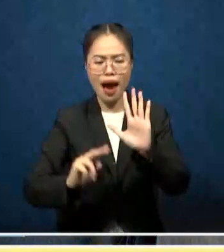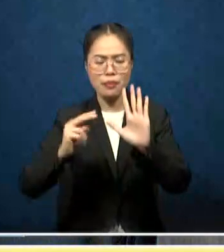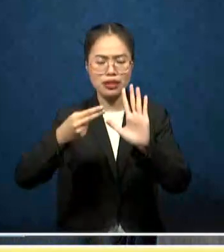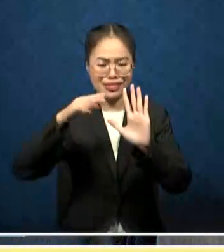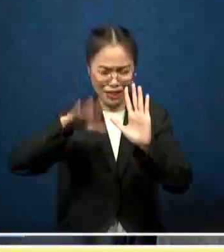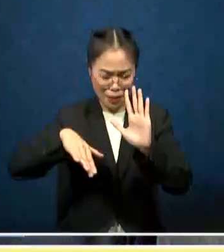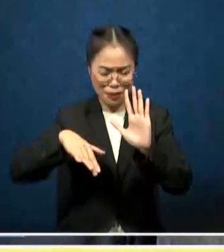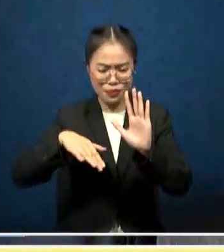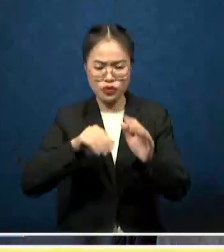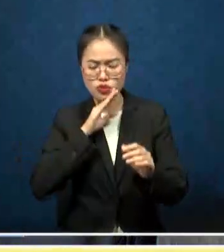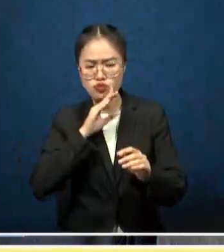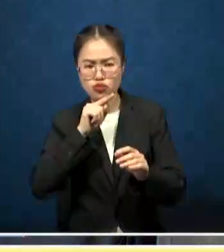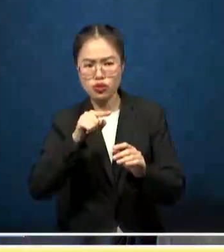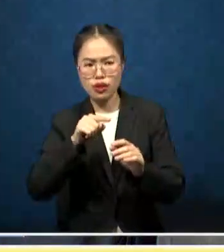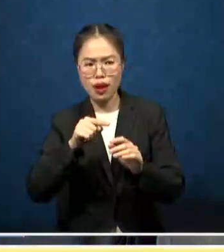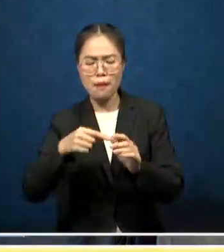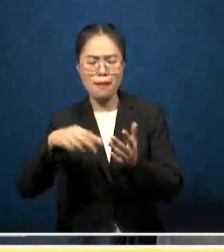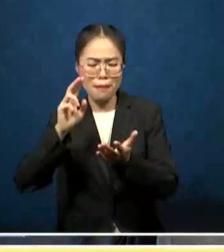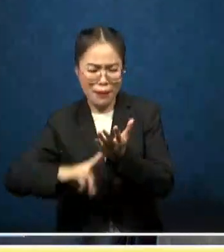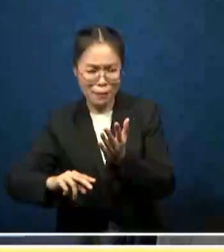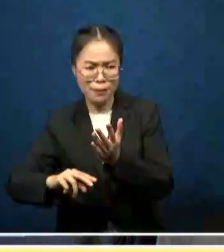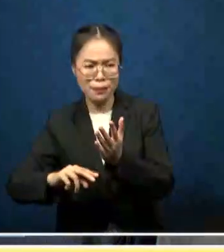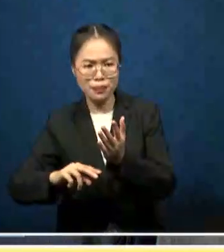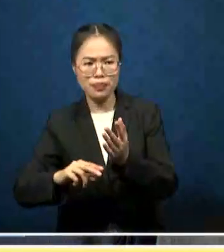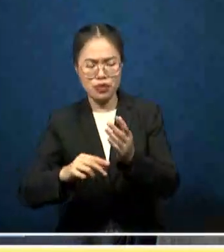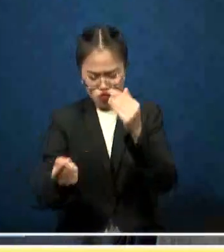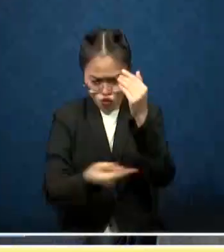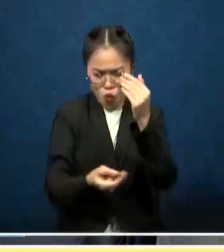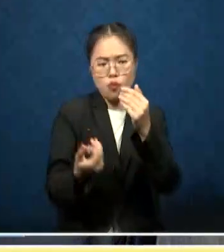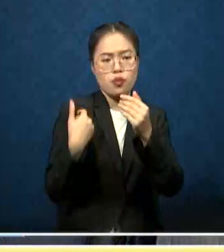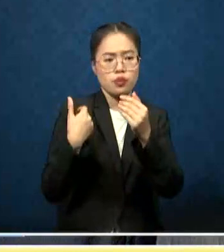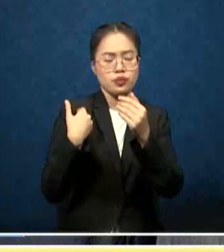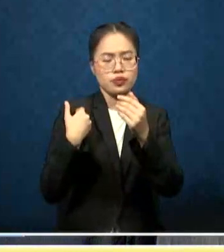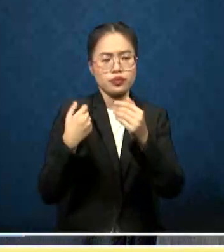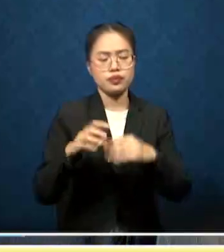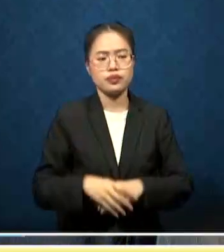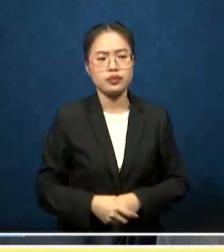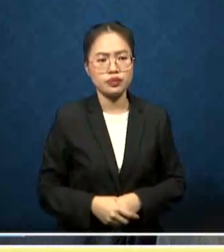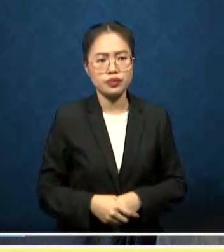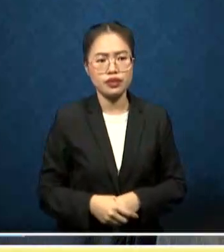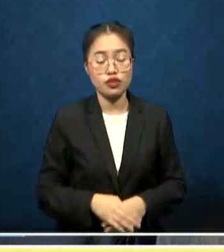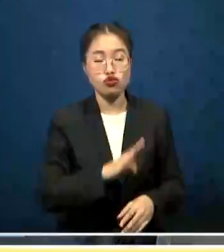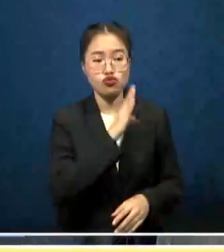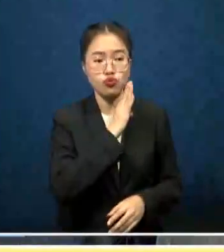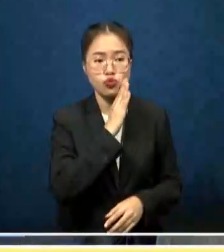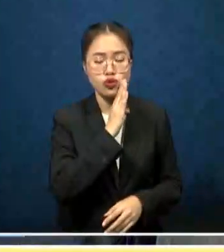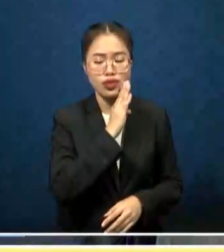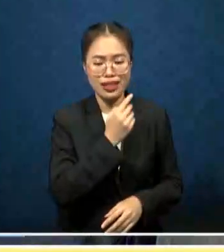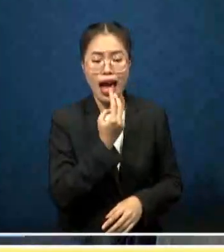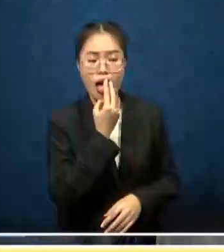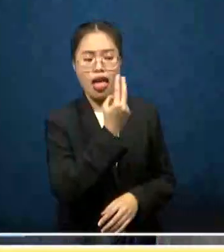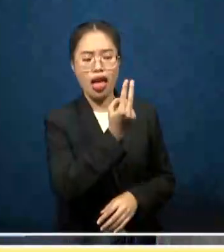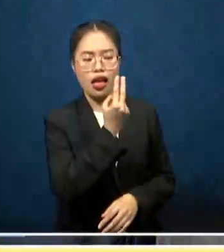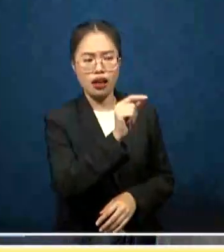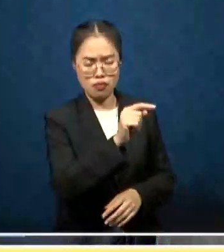โทษจำคุก 2ปีปรับไม่เกิน 20,000บาทฉะนั้นถ้าถ้าประชาชนคนไทยพบเห็น